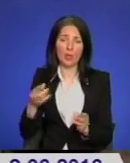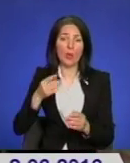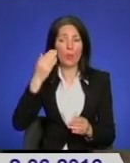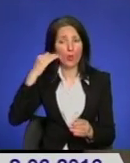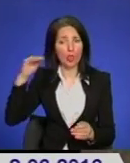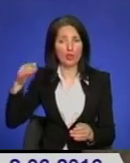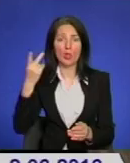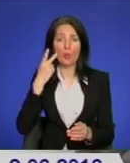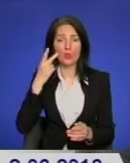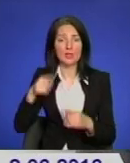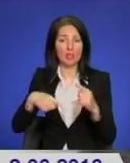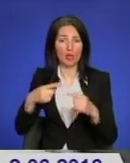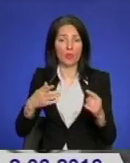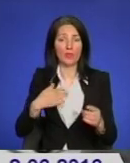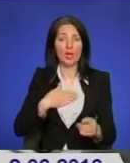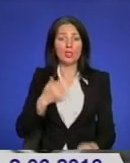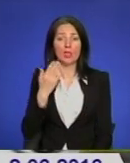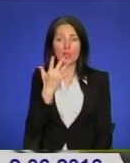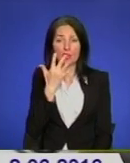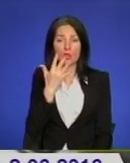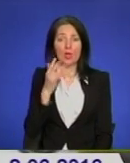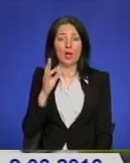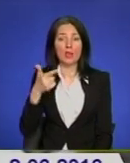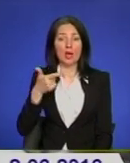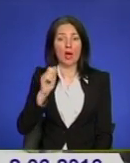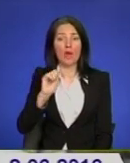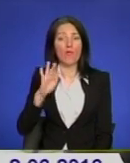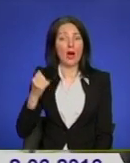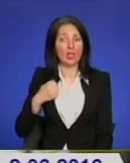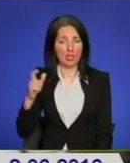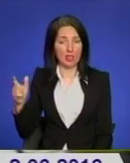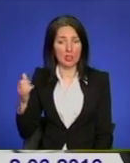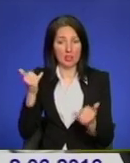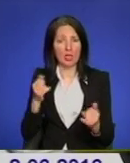Наші національні гвардійці зараз, власне, стоять на шляху,